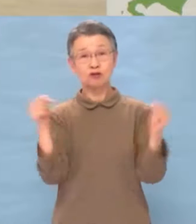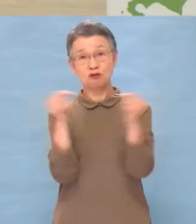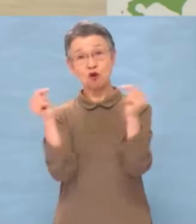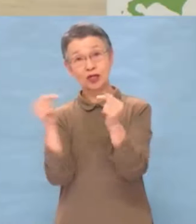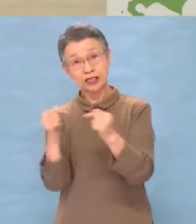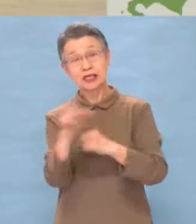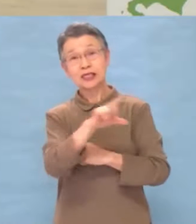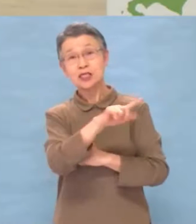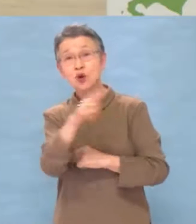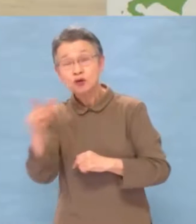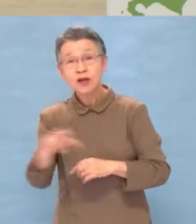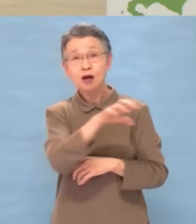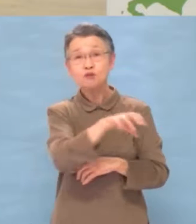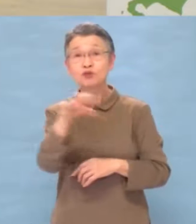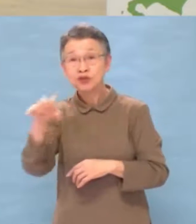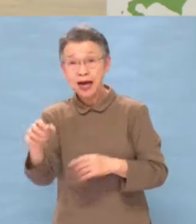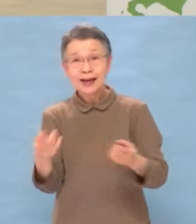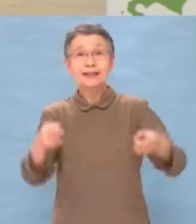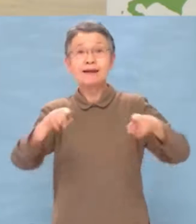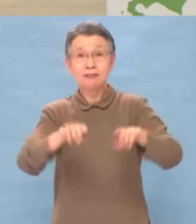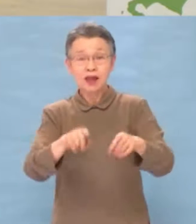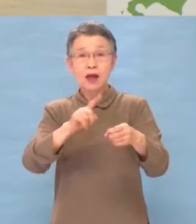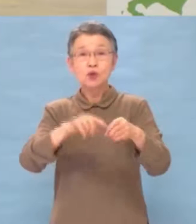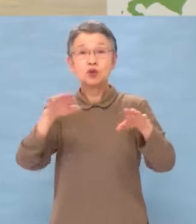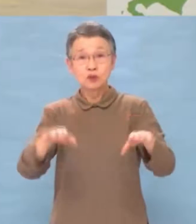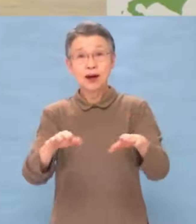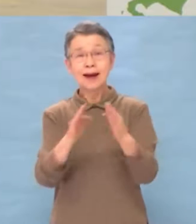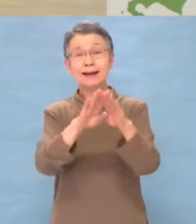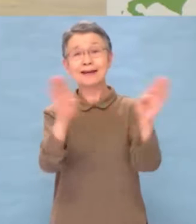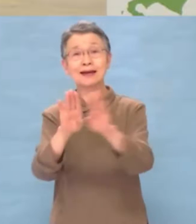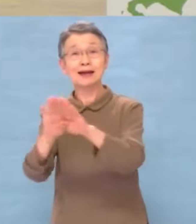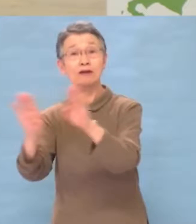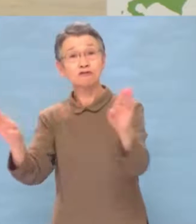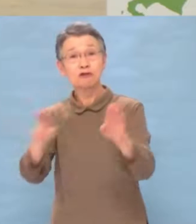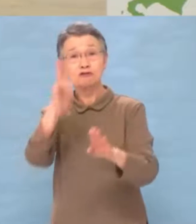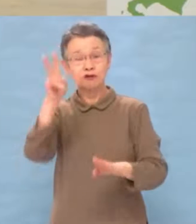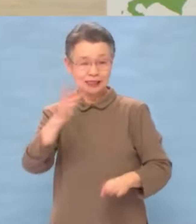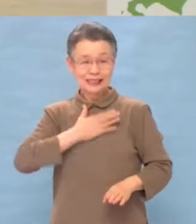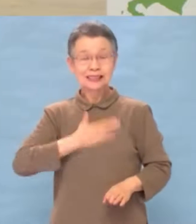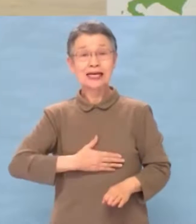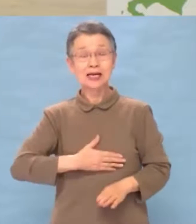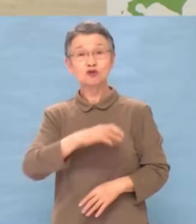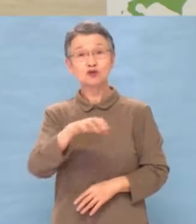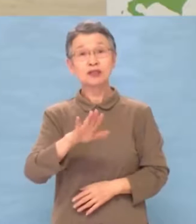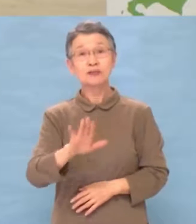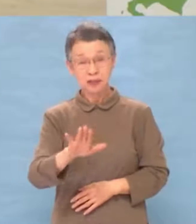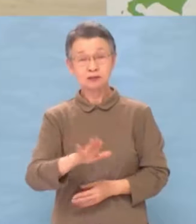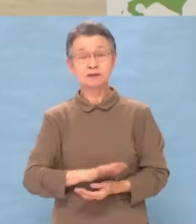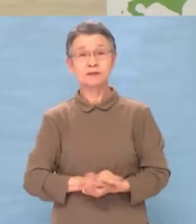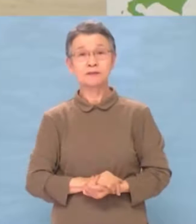協議とか、いろんなものがこう重ねて今年は開催されるというふうに理解をするところ